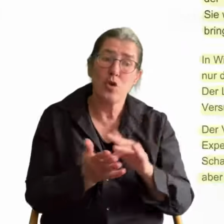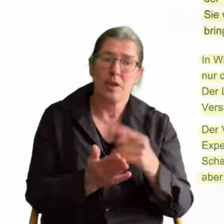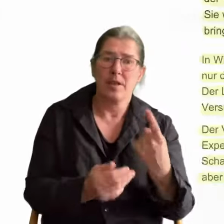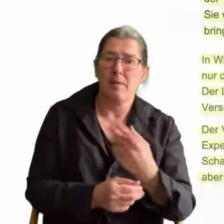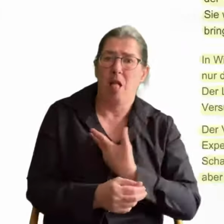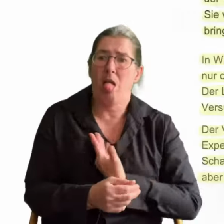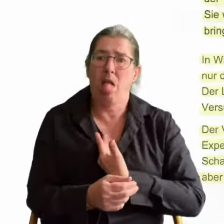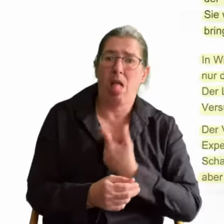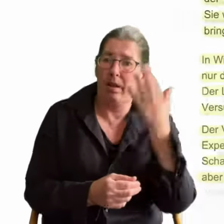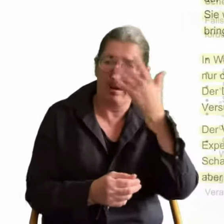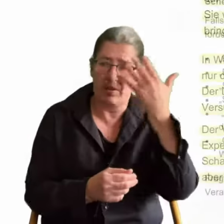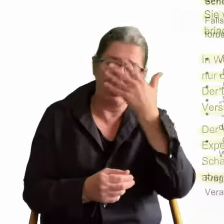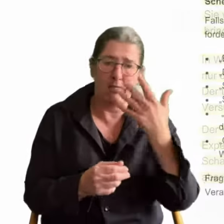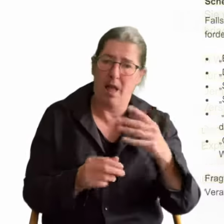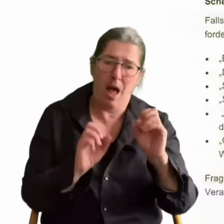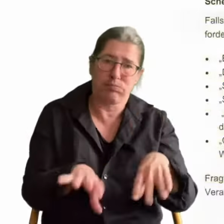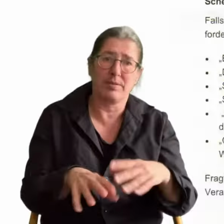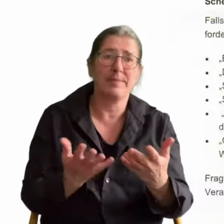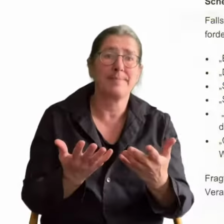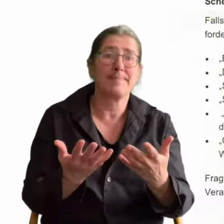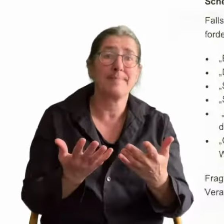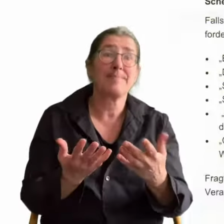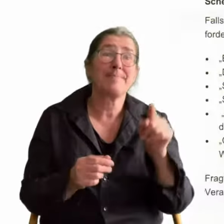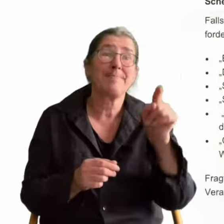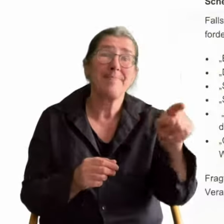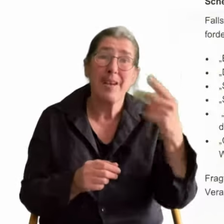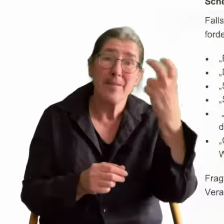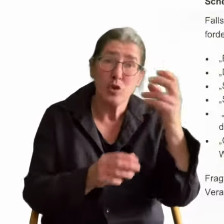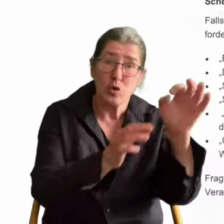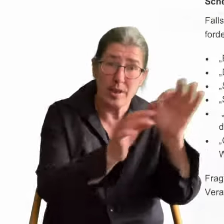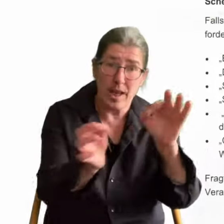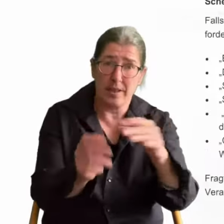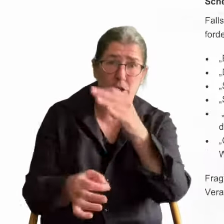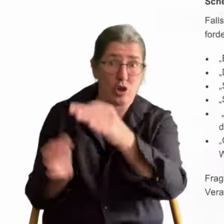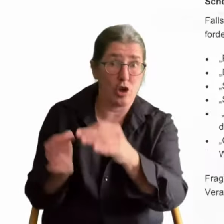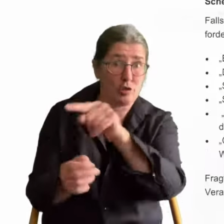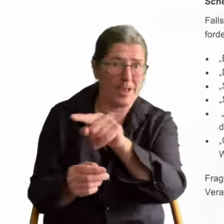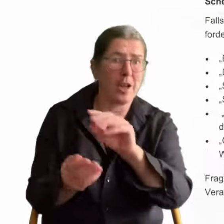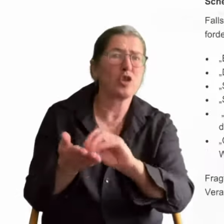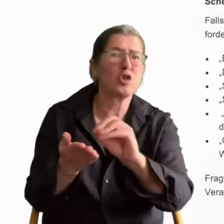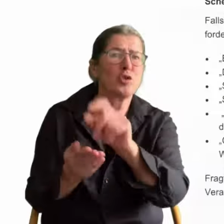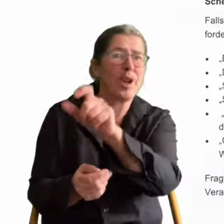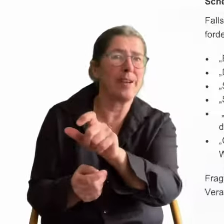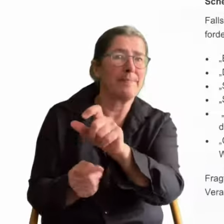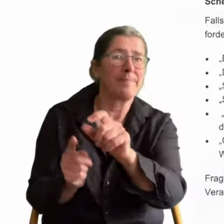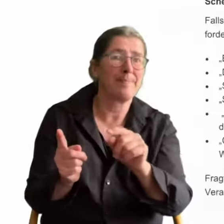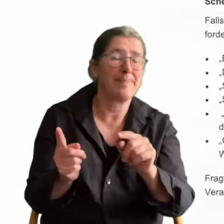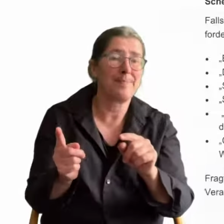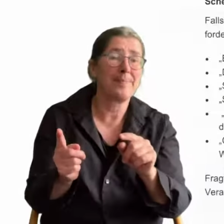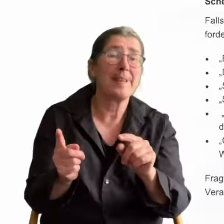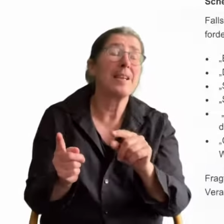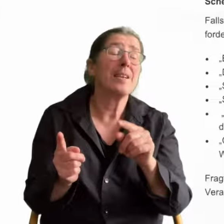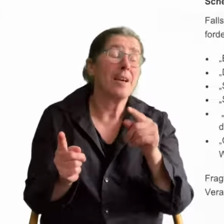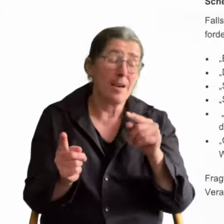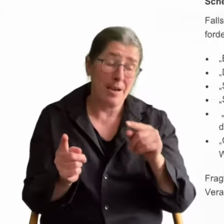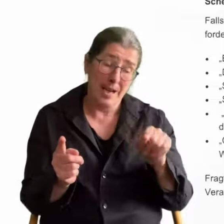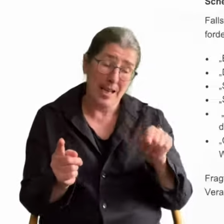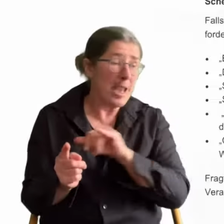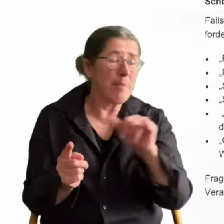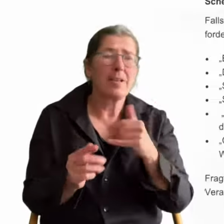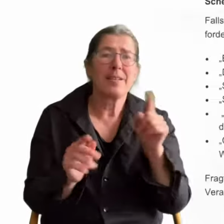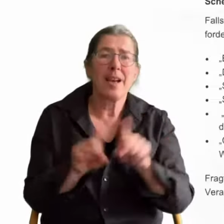gewissen nicht mehr klarkommt sowohl versuchsleiter als auch schauspieler also der schüler sagen bei jeder versuchspersonen immer